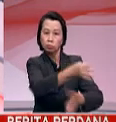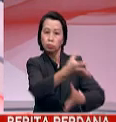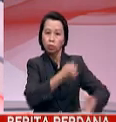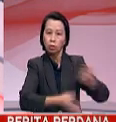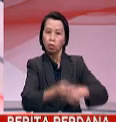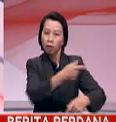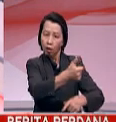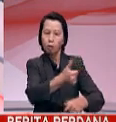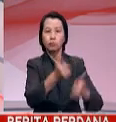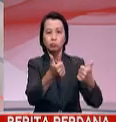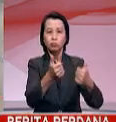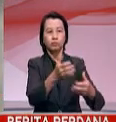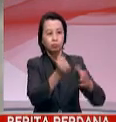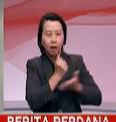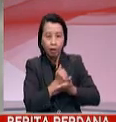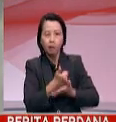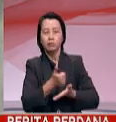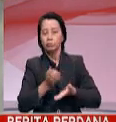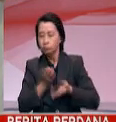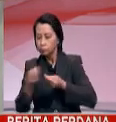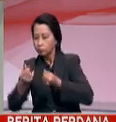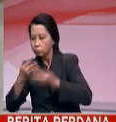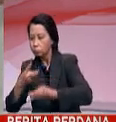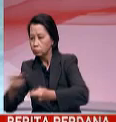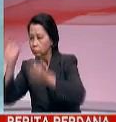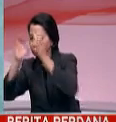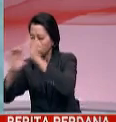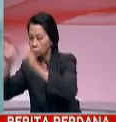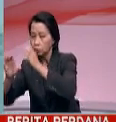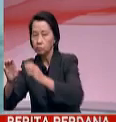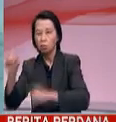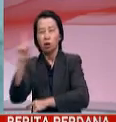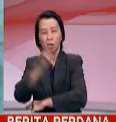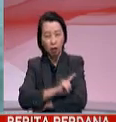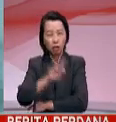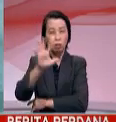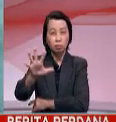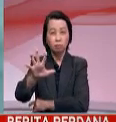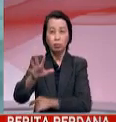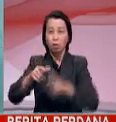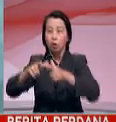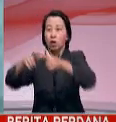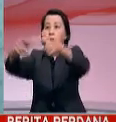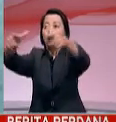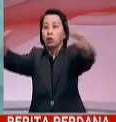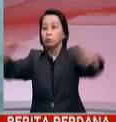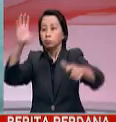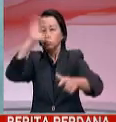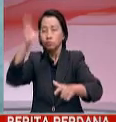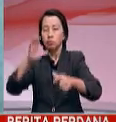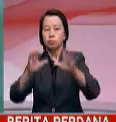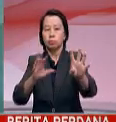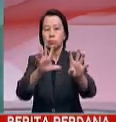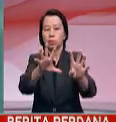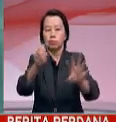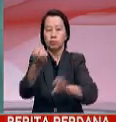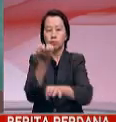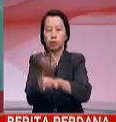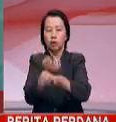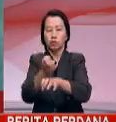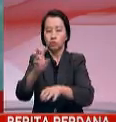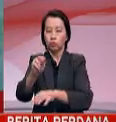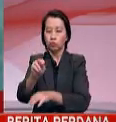dapat melancarkan operasi tersebut. Skop pencarian yang masuk hari kelima diperluas sehingga 450 batu